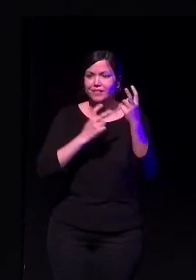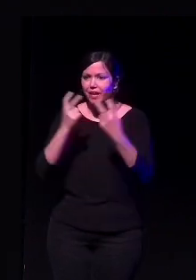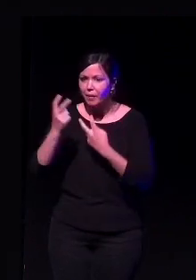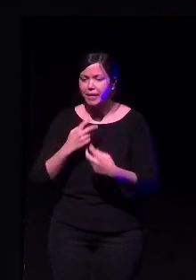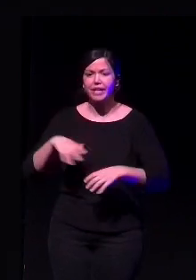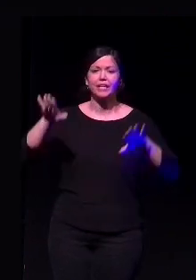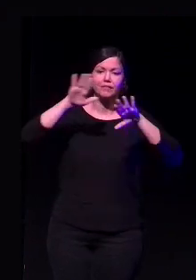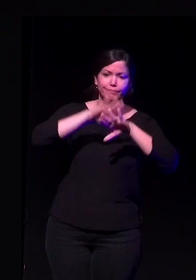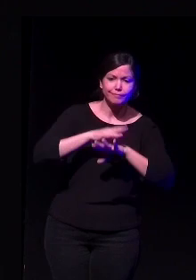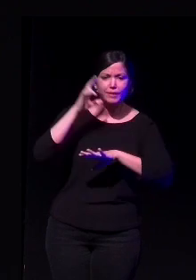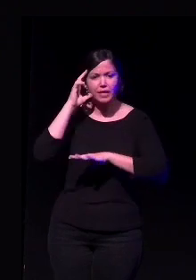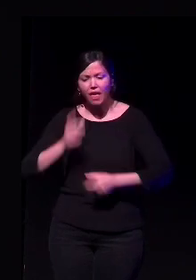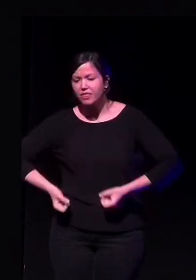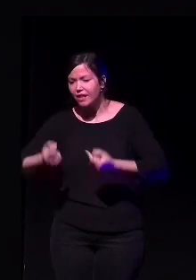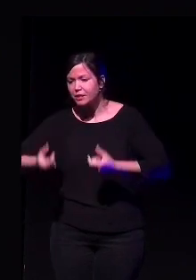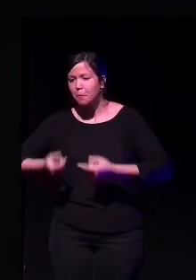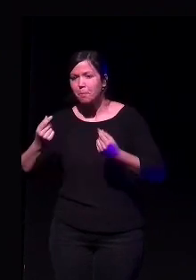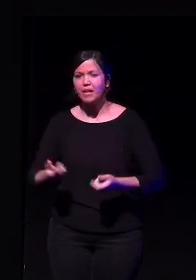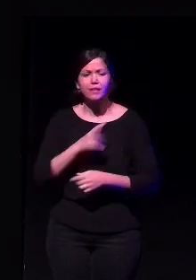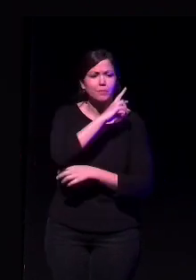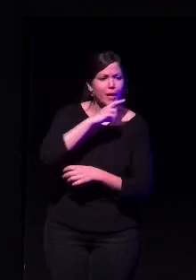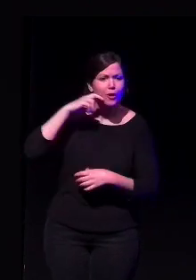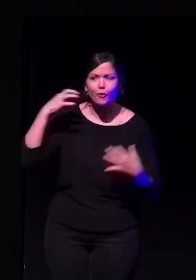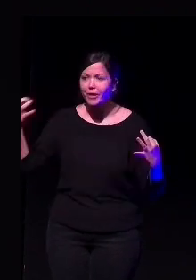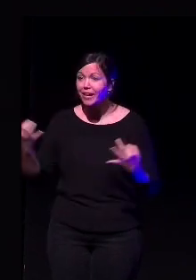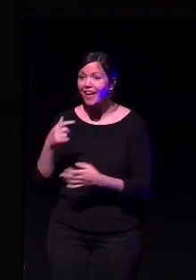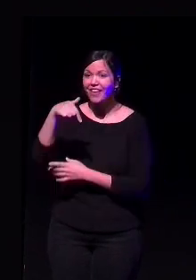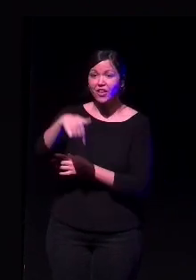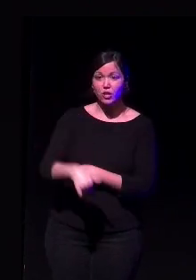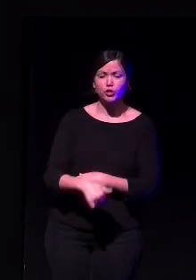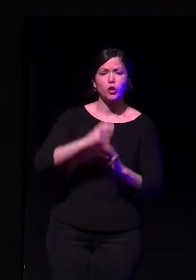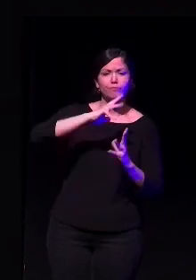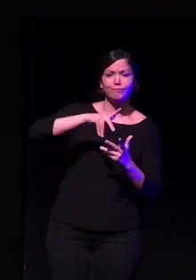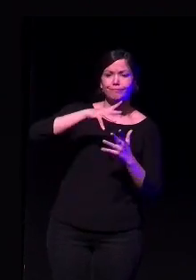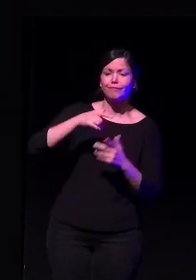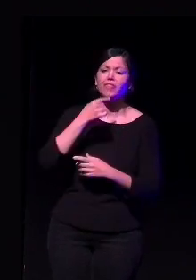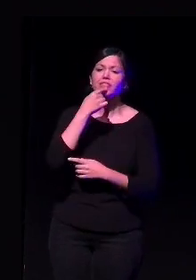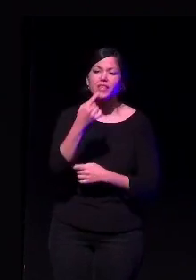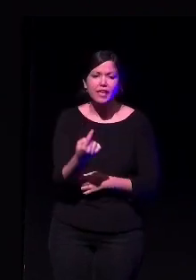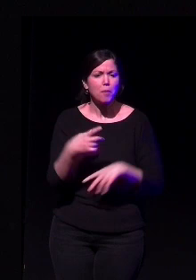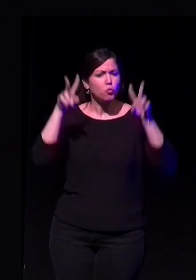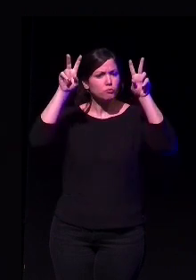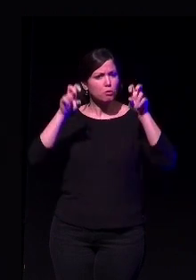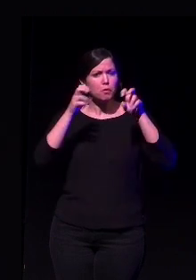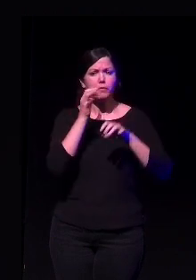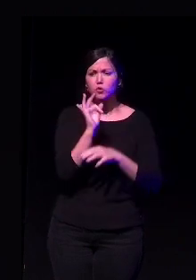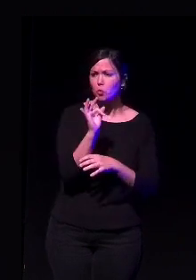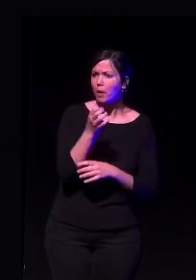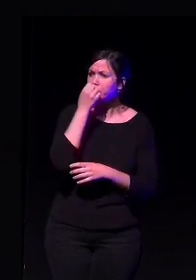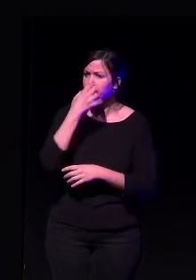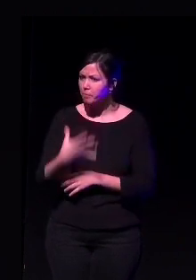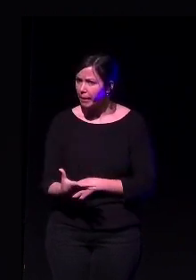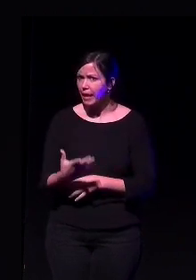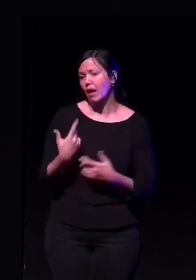casa nostra, la despesa que hi fan, què valoren. I això, al Telenotícies, és el que en diem un bon titular de sumari, el